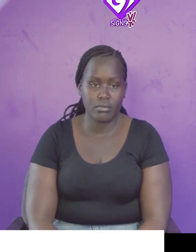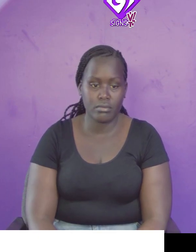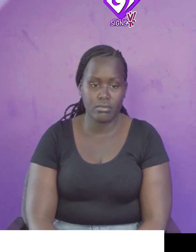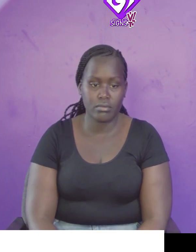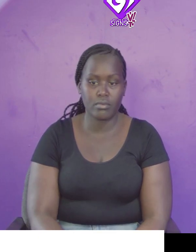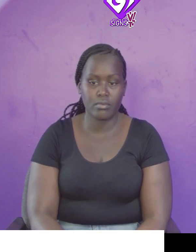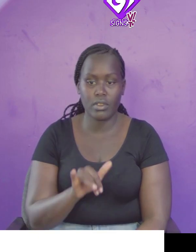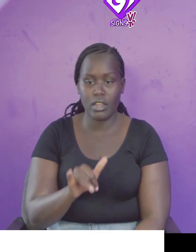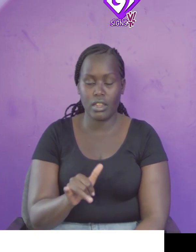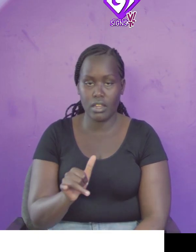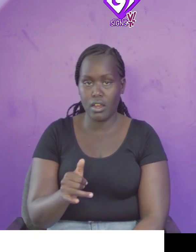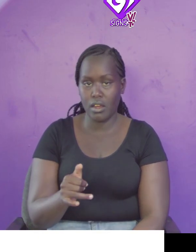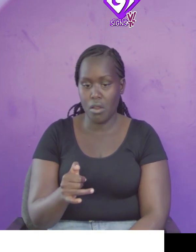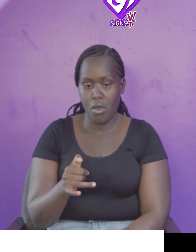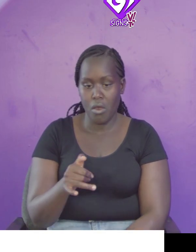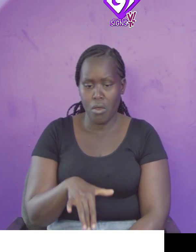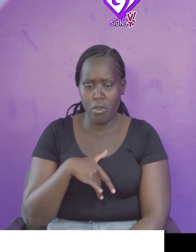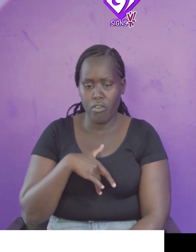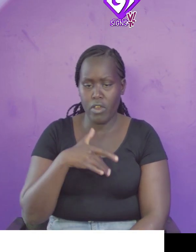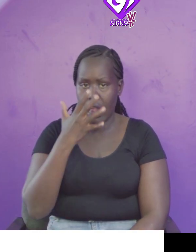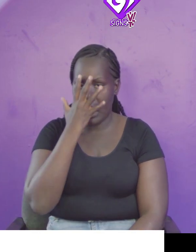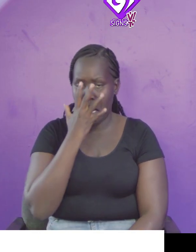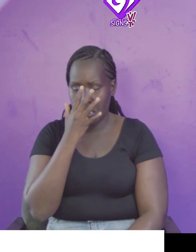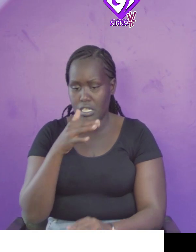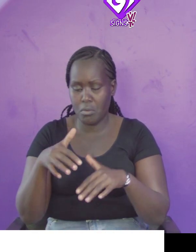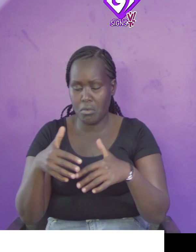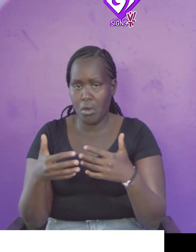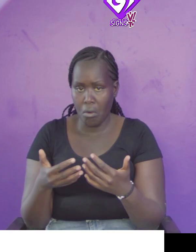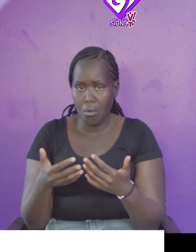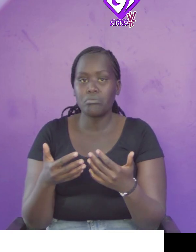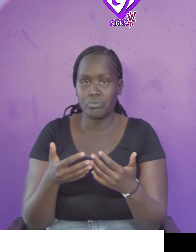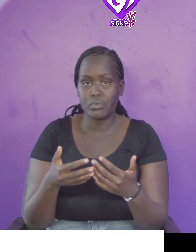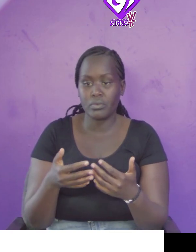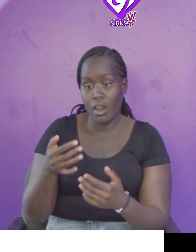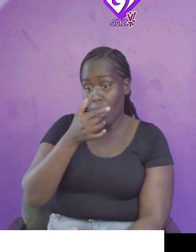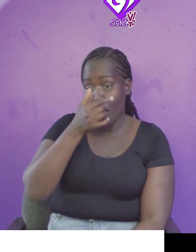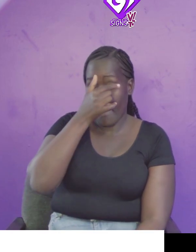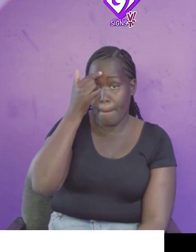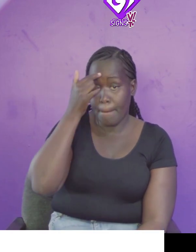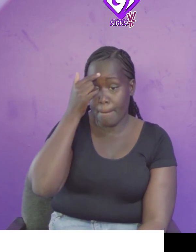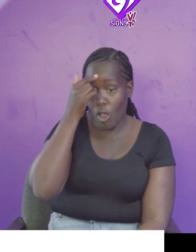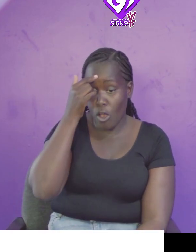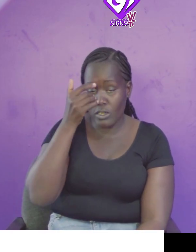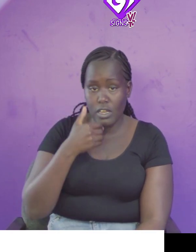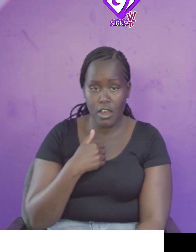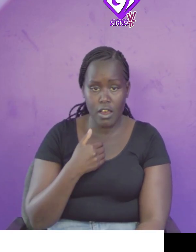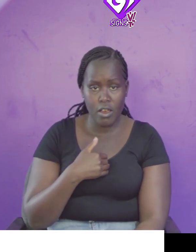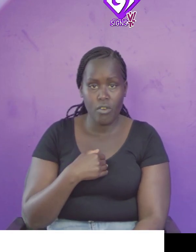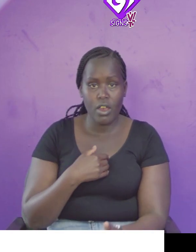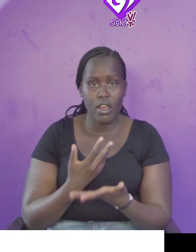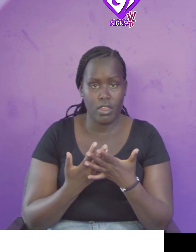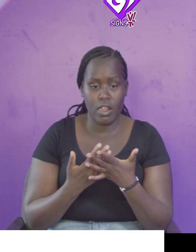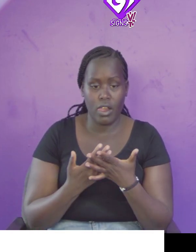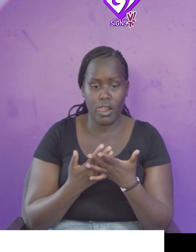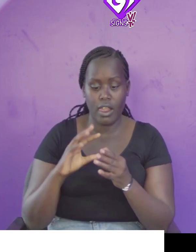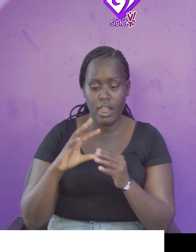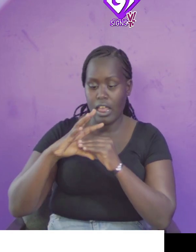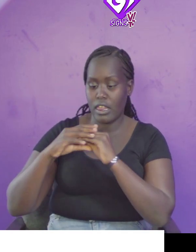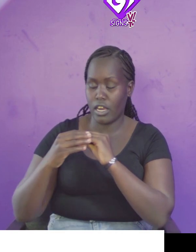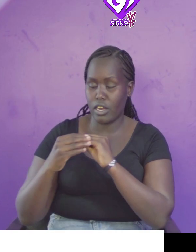Kuwa unaona fedheha au aibu kwa kuweza kuyaweka mbele maumbile ya